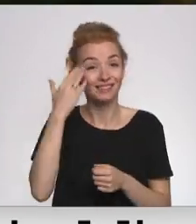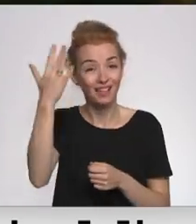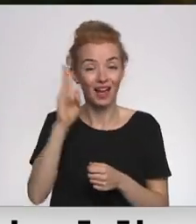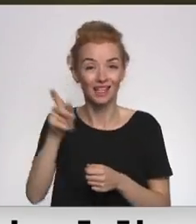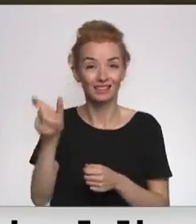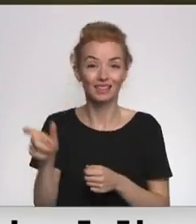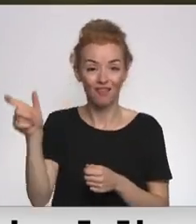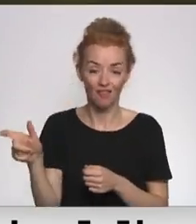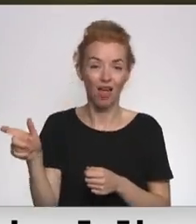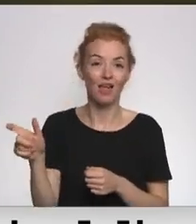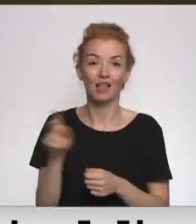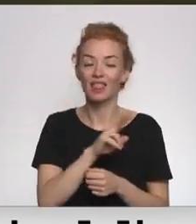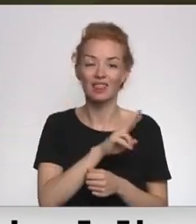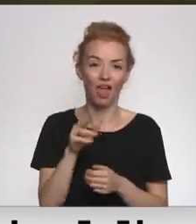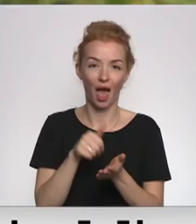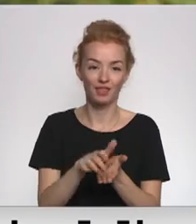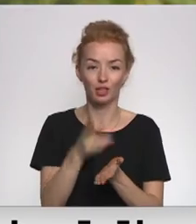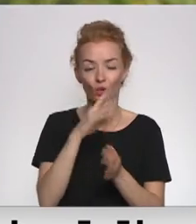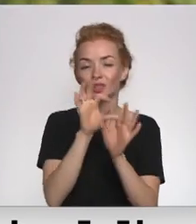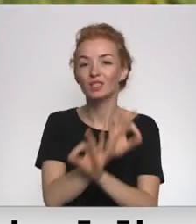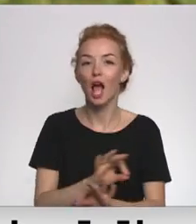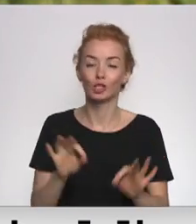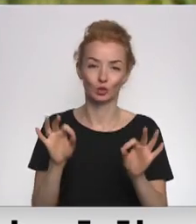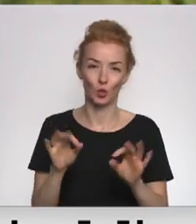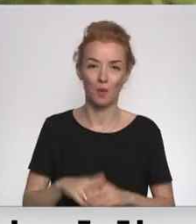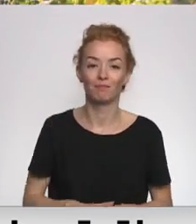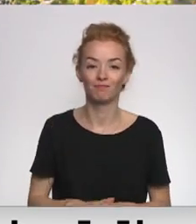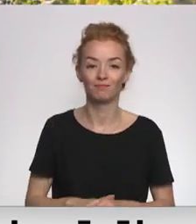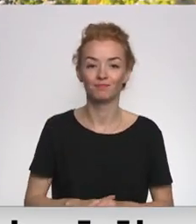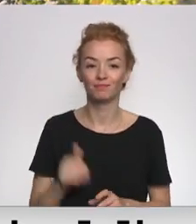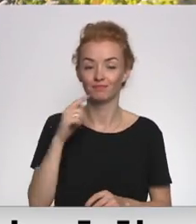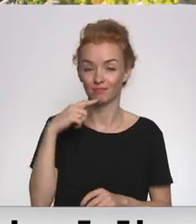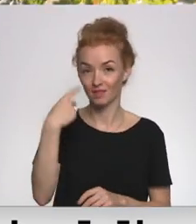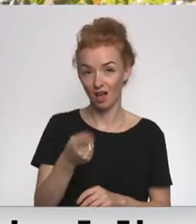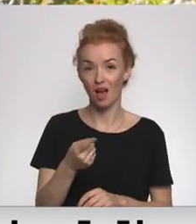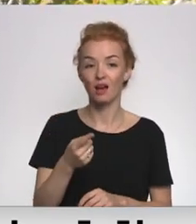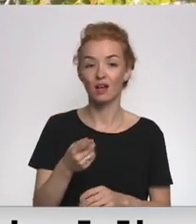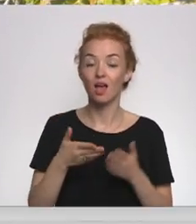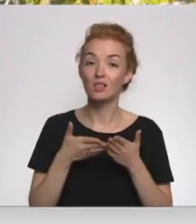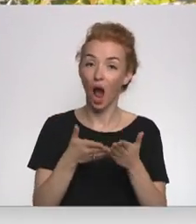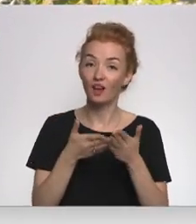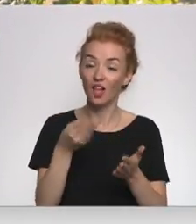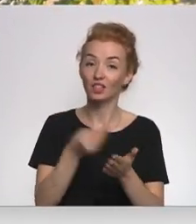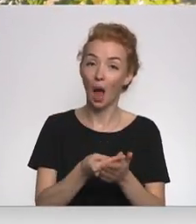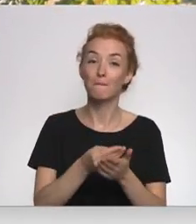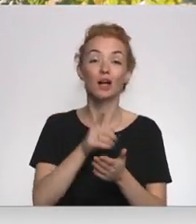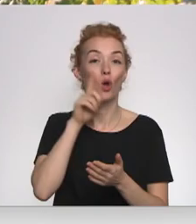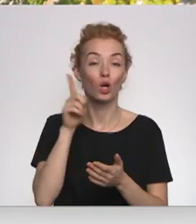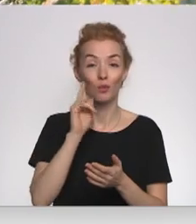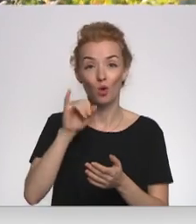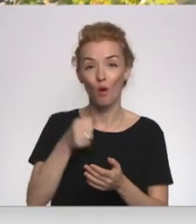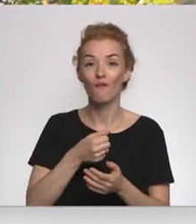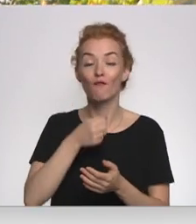cilvēki taupības vārdā nespēj atteikties no skaistuma pavisam. Nu, kā saka, ka jahtas jāpērk jaunībā, jo uz vecumu viss